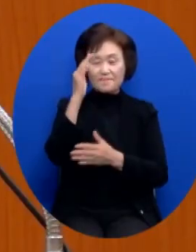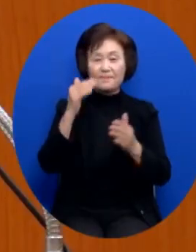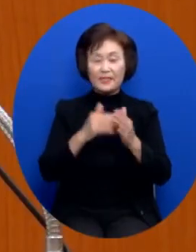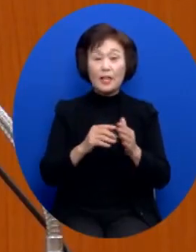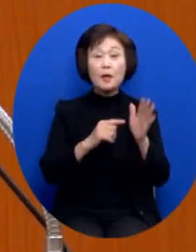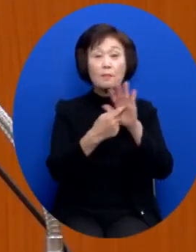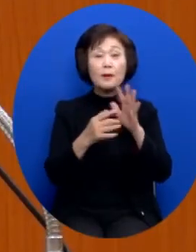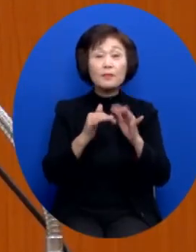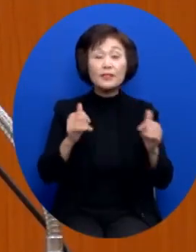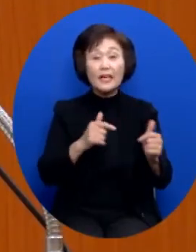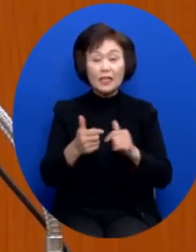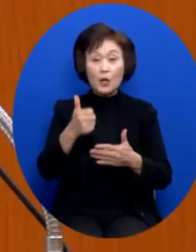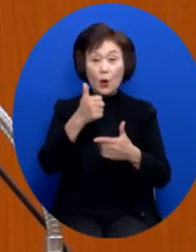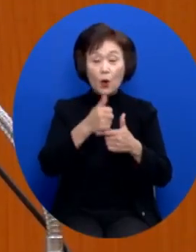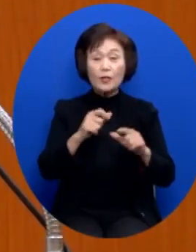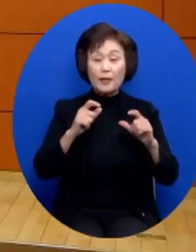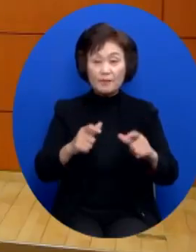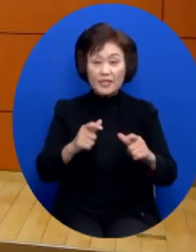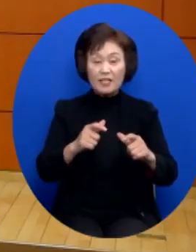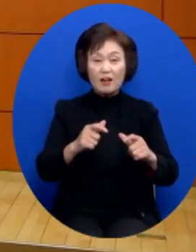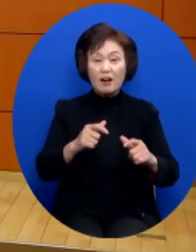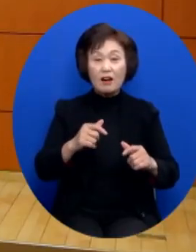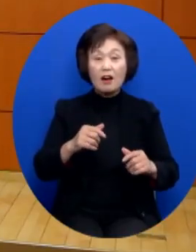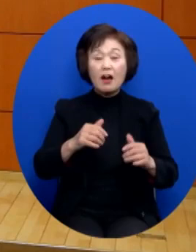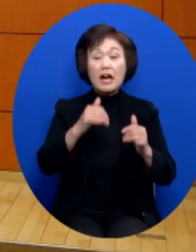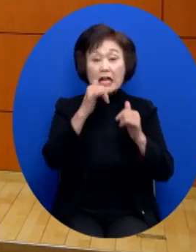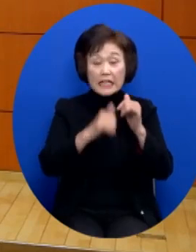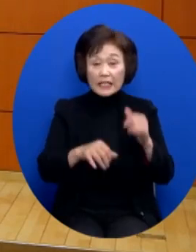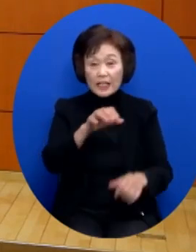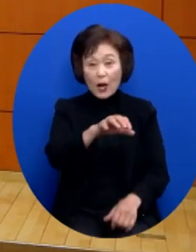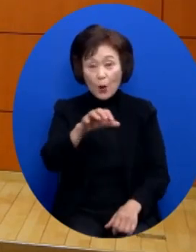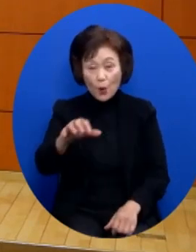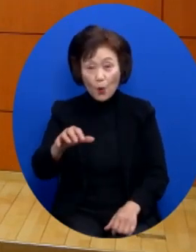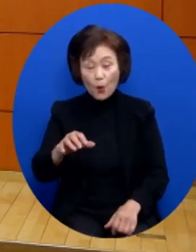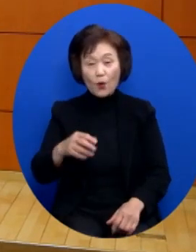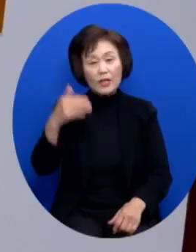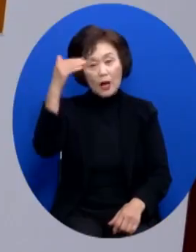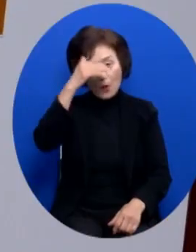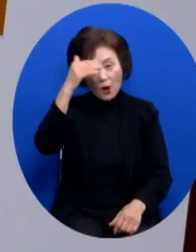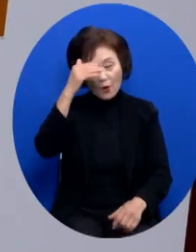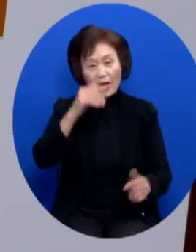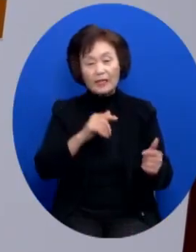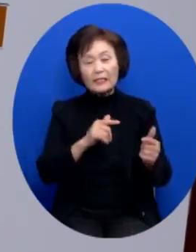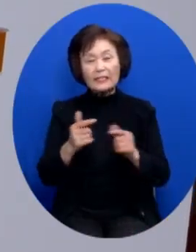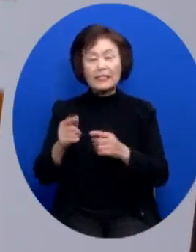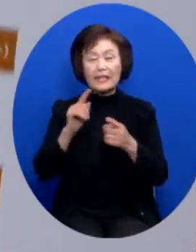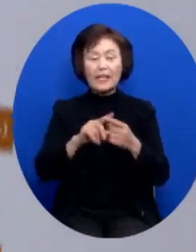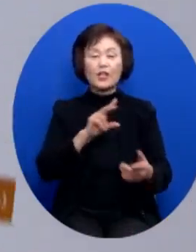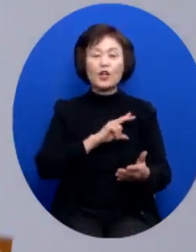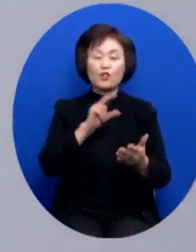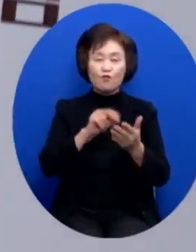발표자들은 호남지역 기독교 유적 관광벨트 조성 방안에 대한 당위성과 사례를 주제 발표로 이어갔습니다 no